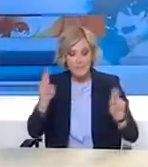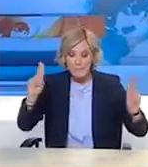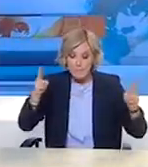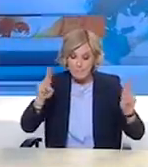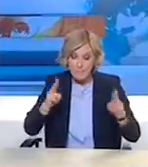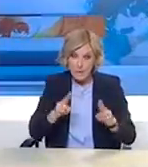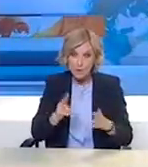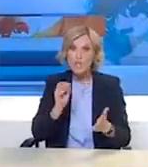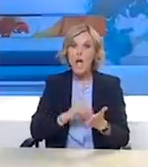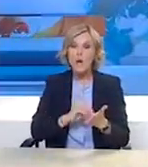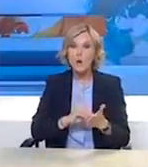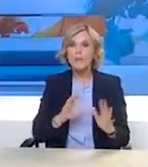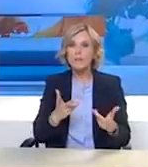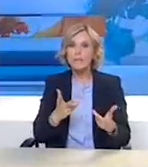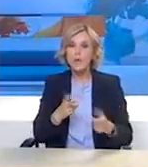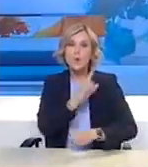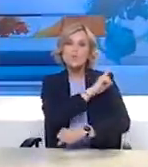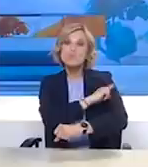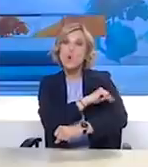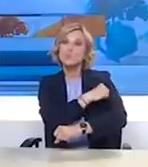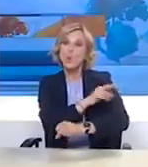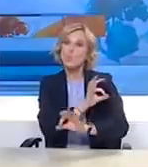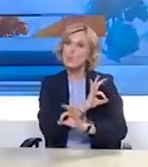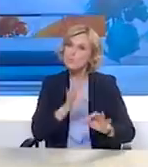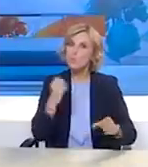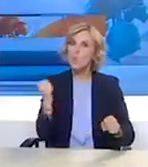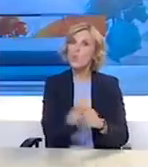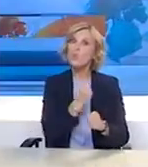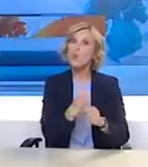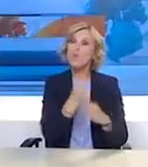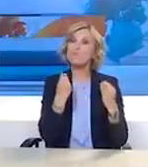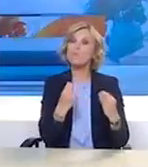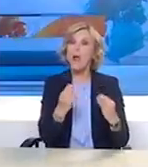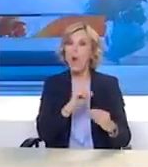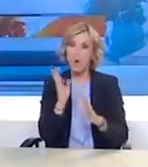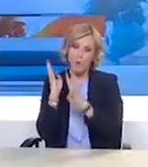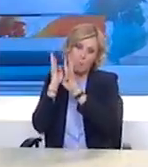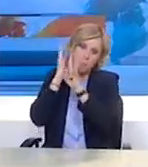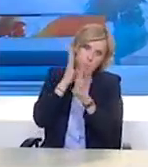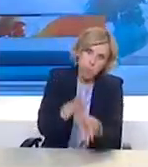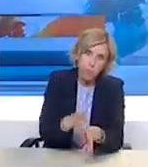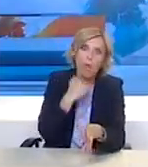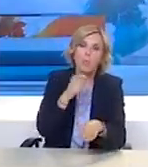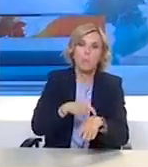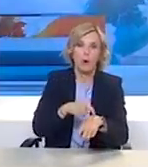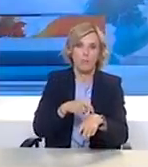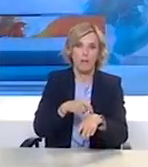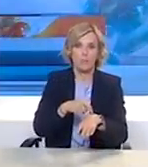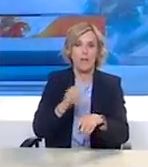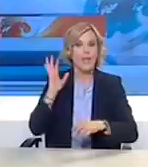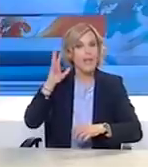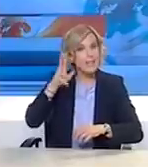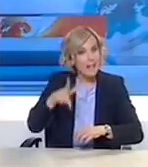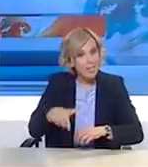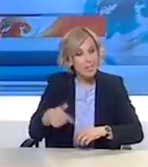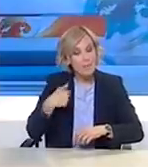έχει δοκιμαστεί το σύστημα υγείας και αυτό είναι πολύ σημαντικό διότι κάθε μέρα κερδίζουμε χρόνο και επιτρέψτε μου εδώ να πω ότι είναι πάρα πολύ σημαντικό